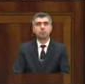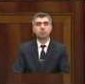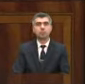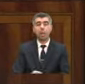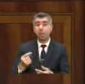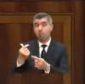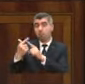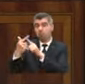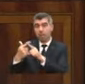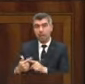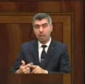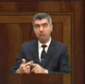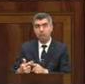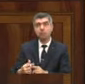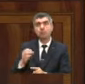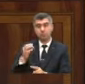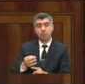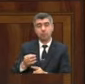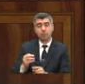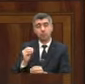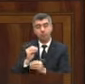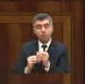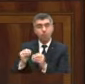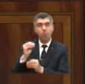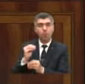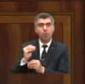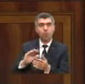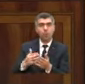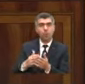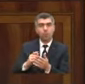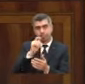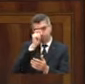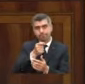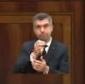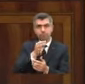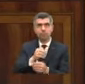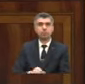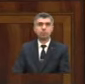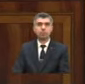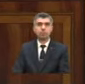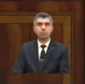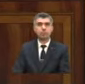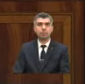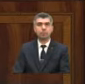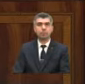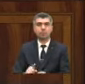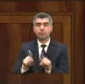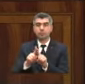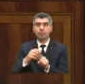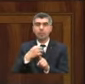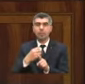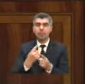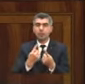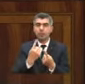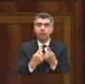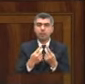الميزانية صحيح عرفت ارتفاع السنوات وننوه بهذا الارتفاع، ولكن كنبقاو بعيدين على ما جاءت